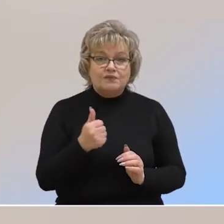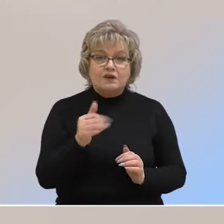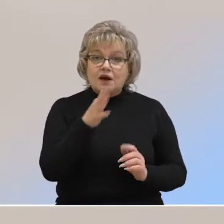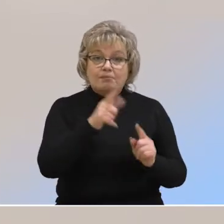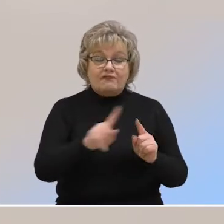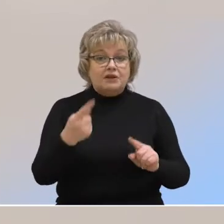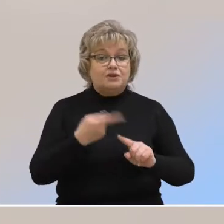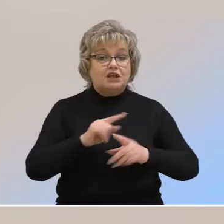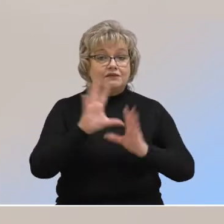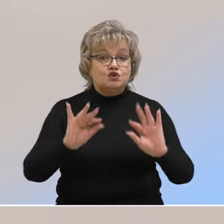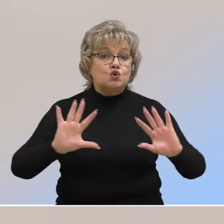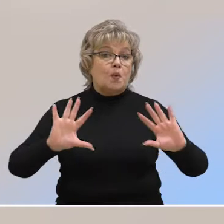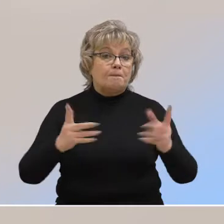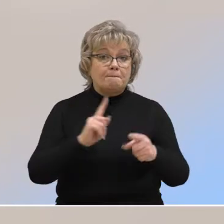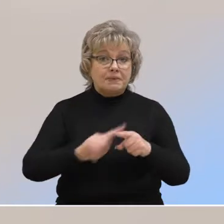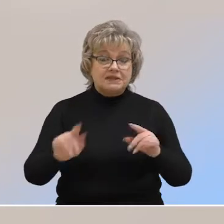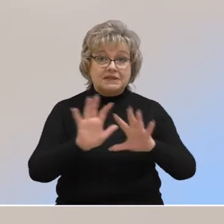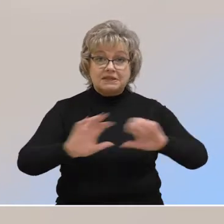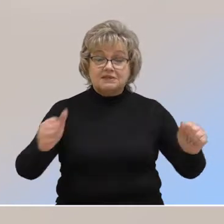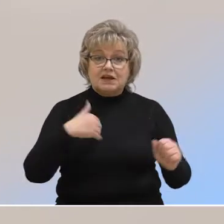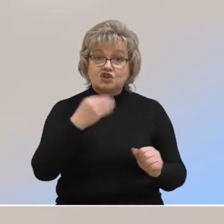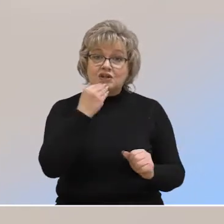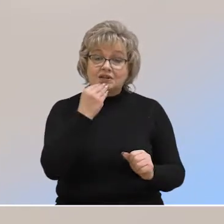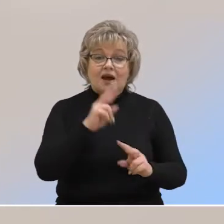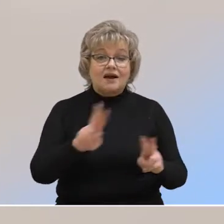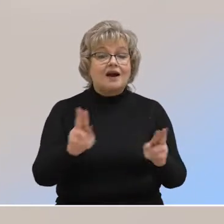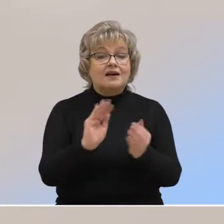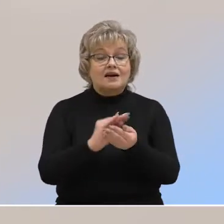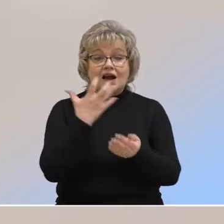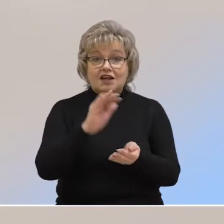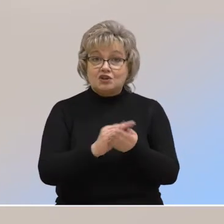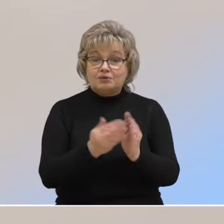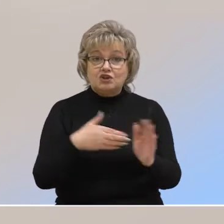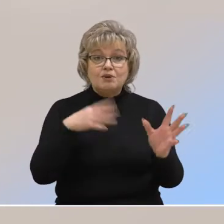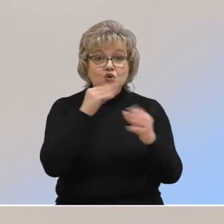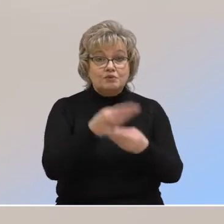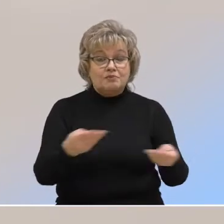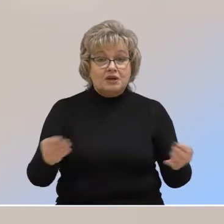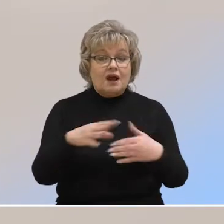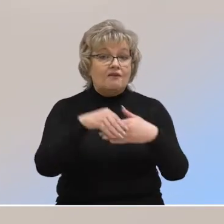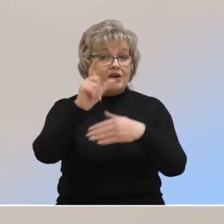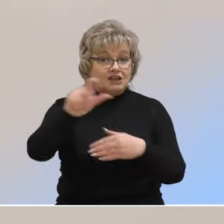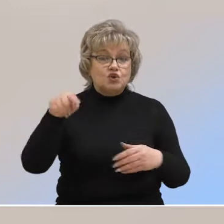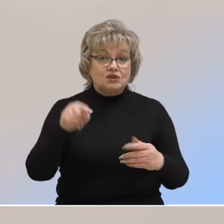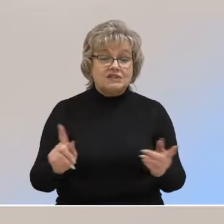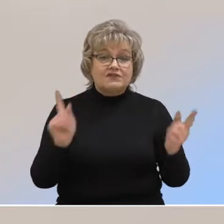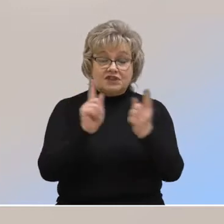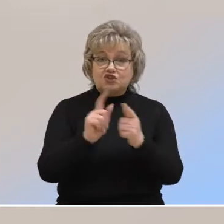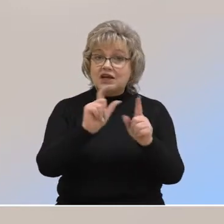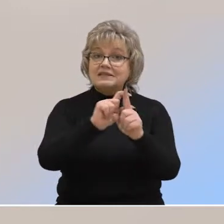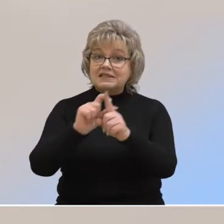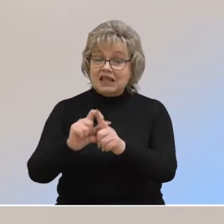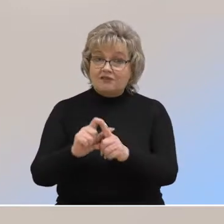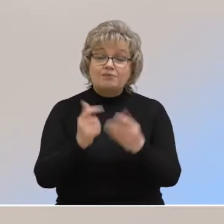это происходит все очень быстро, разлетается наша еда, как горячие пирожки, мы не успеваем расставиться. Волонтеров здесь встречают со